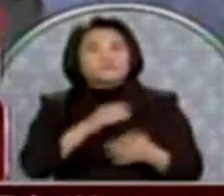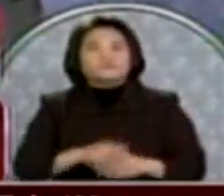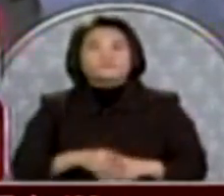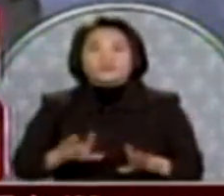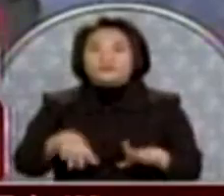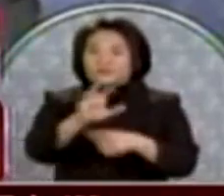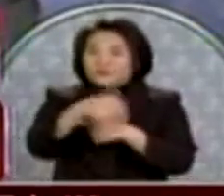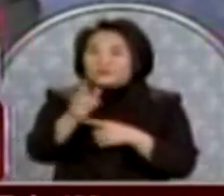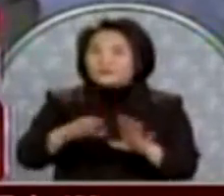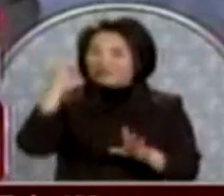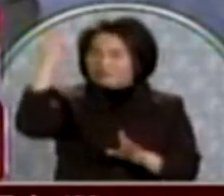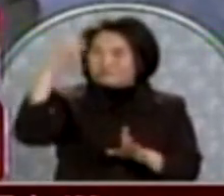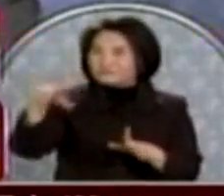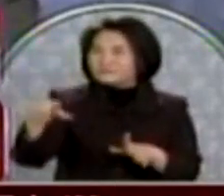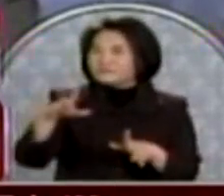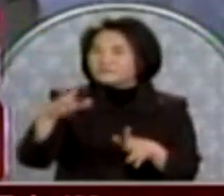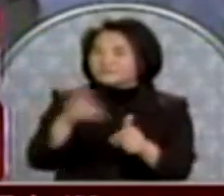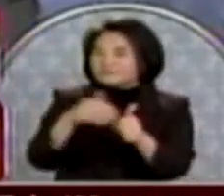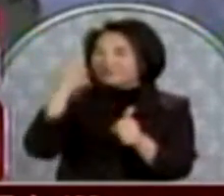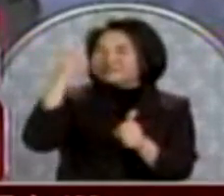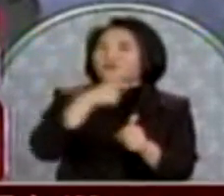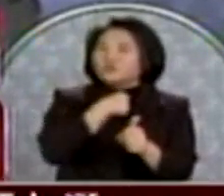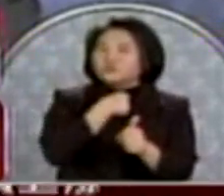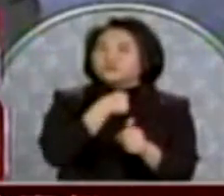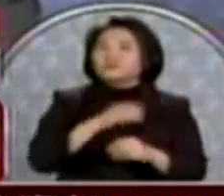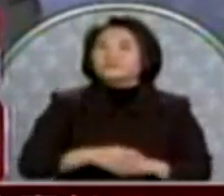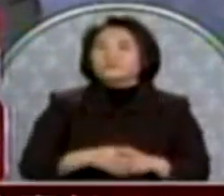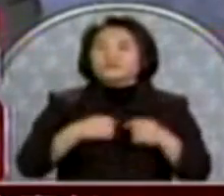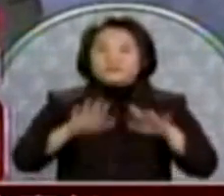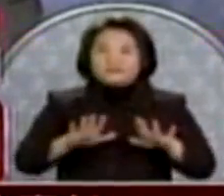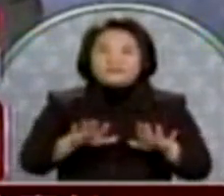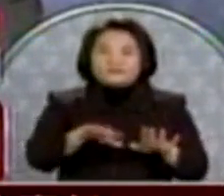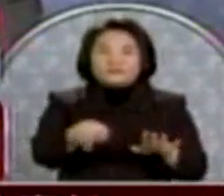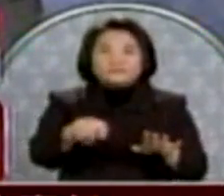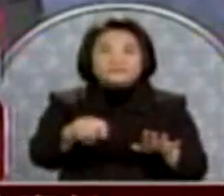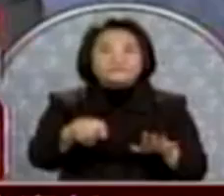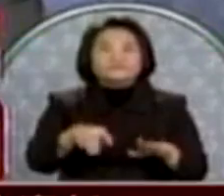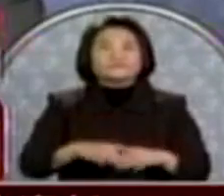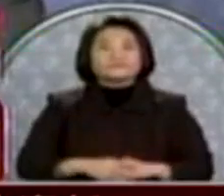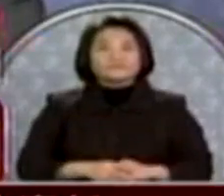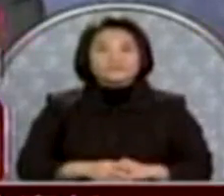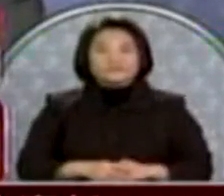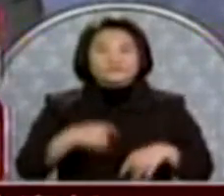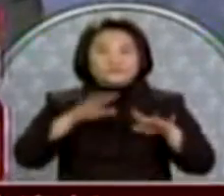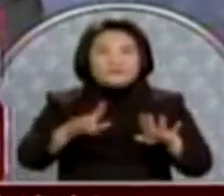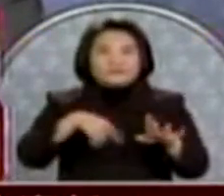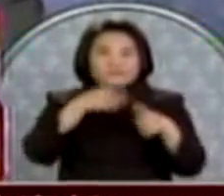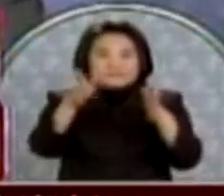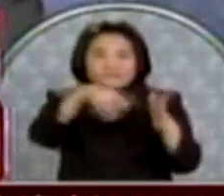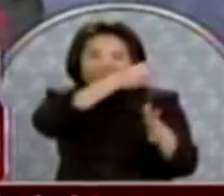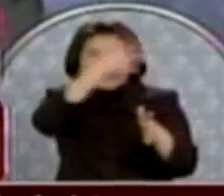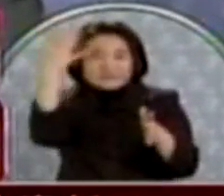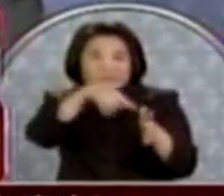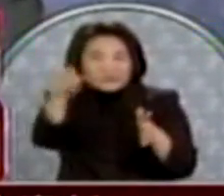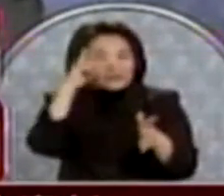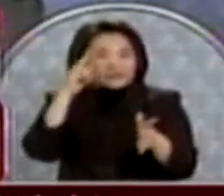业，是我们下一个世代最需要的，也就是说我们必须要注入现代的成分，注入到青年投